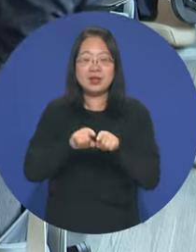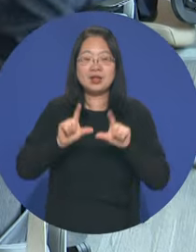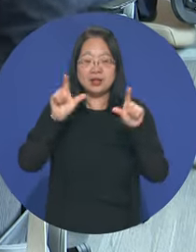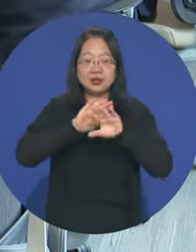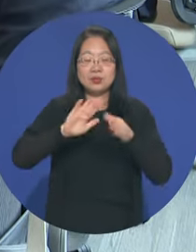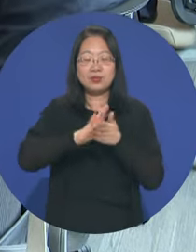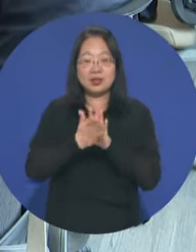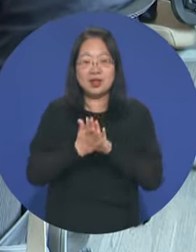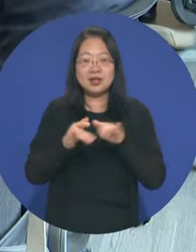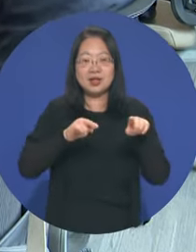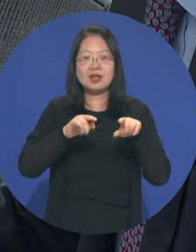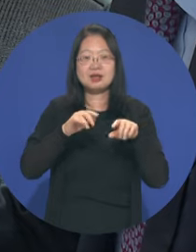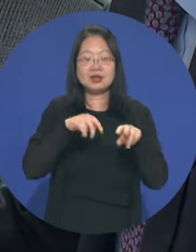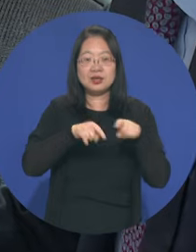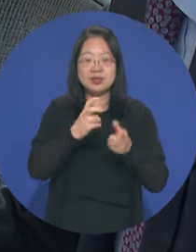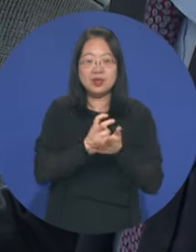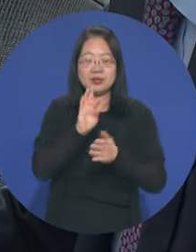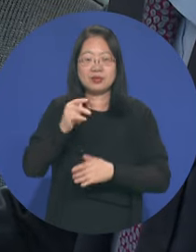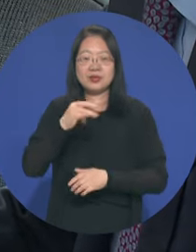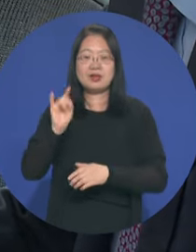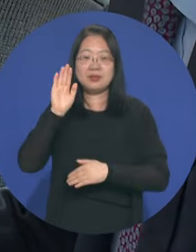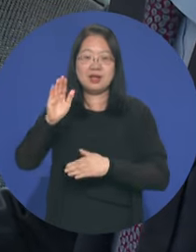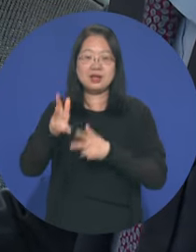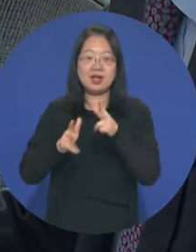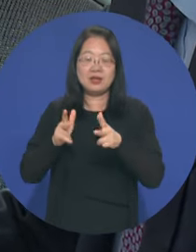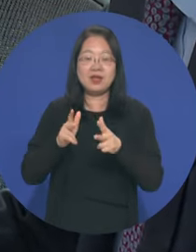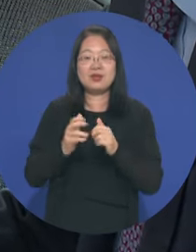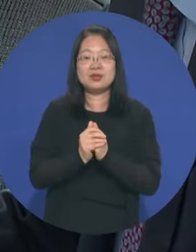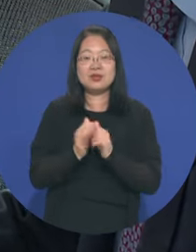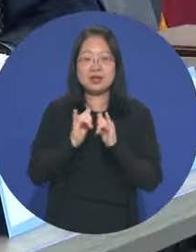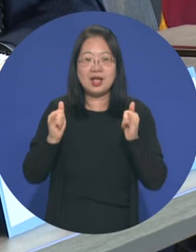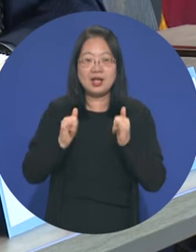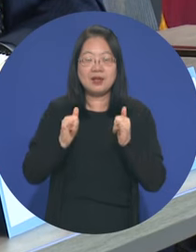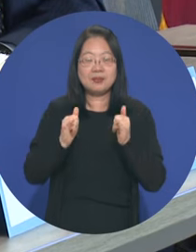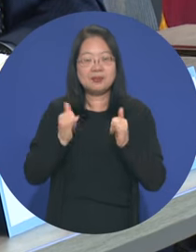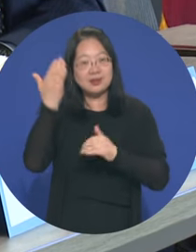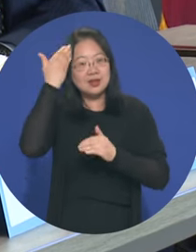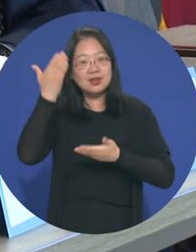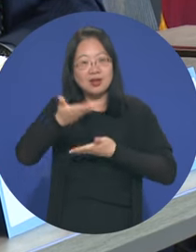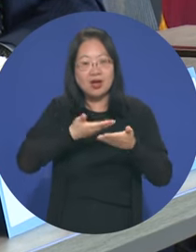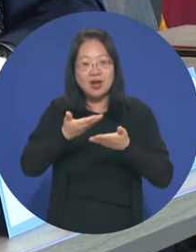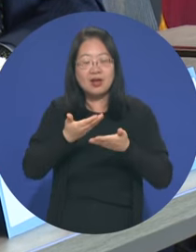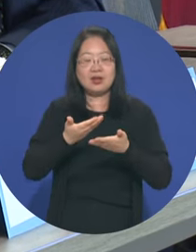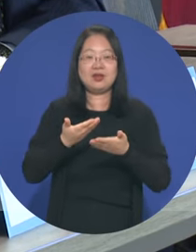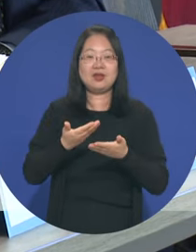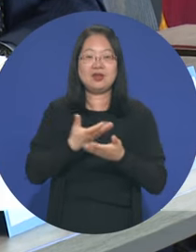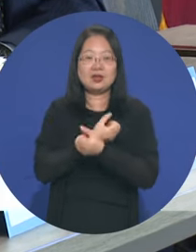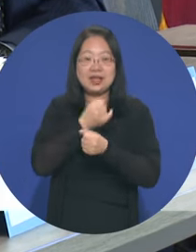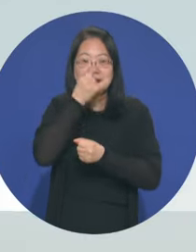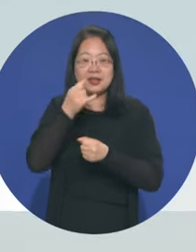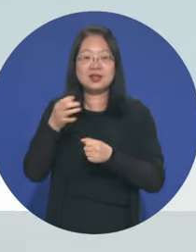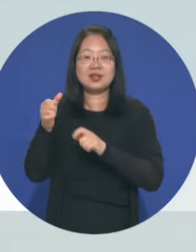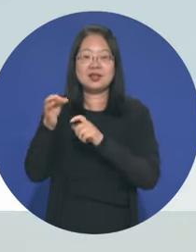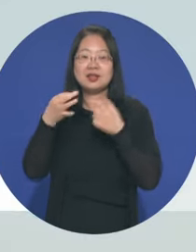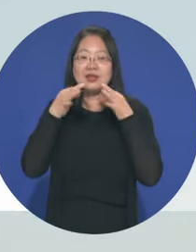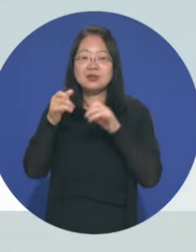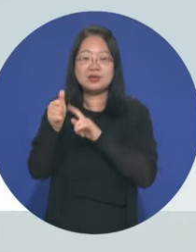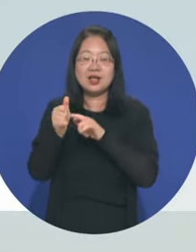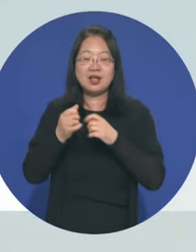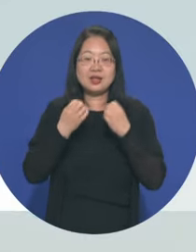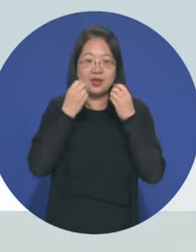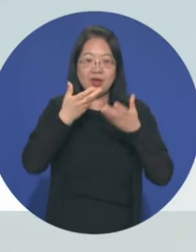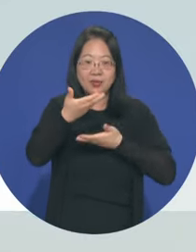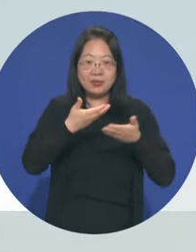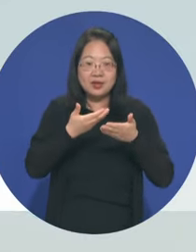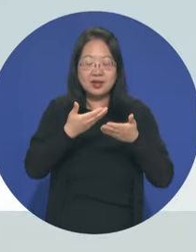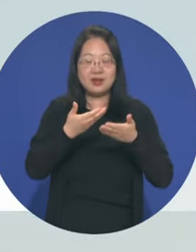함께 기후변화 대응 정책, 반도체 등 미래 산업, 인적 교류 등의 협력을 다진 김동연 지사. 새로운 지역과의 교류 협력